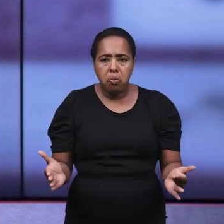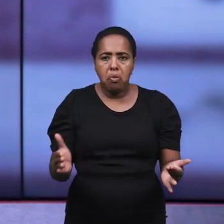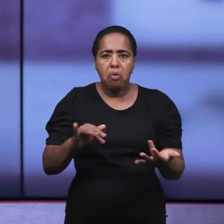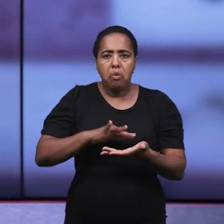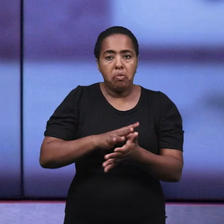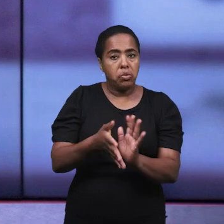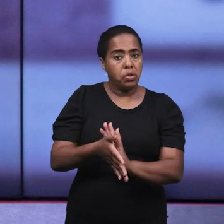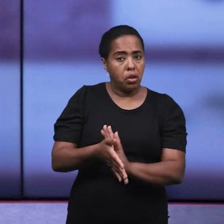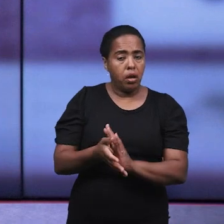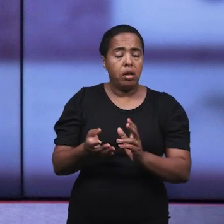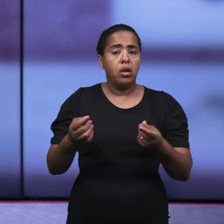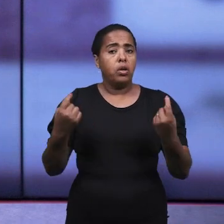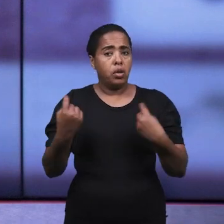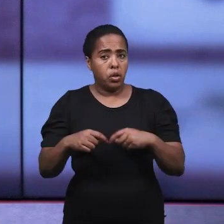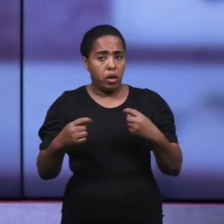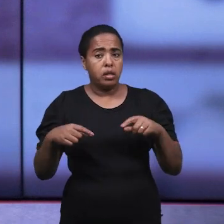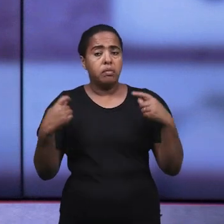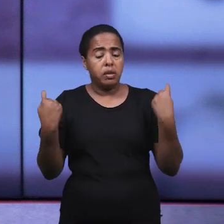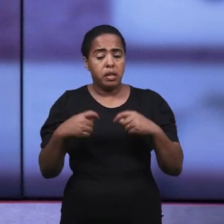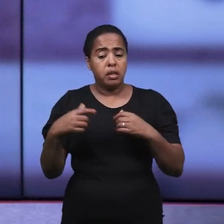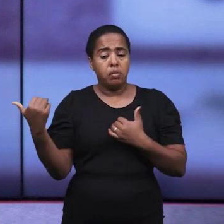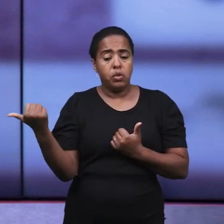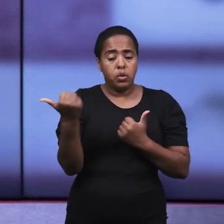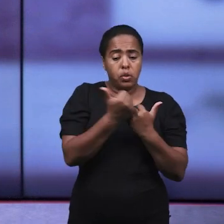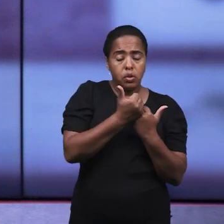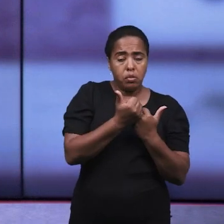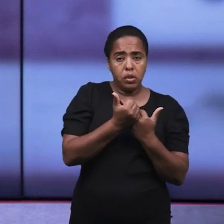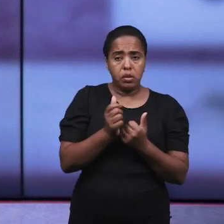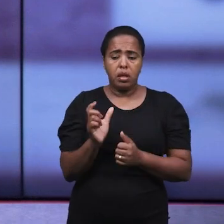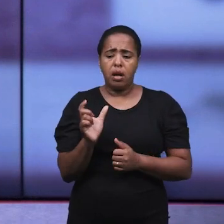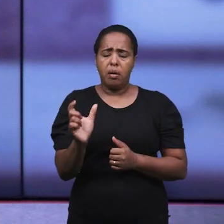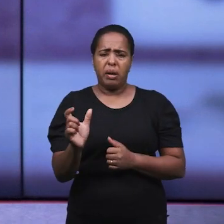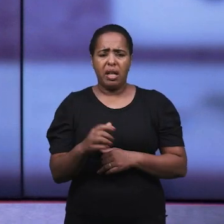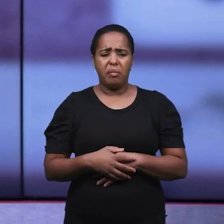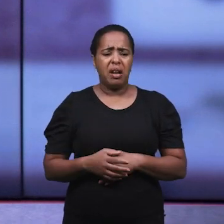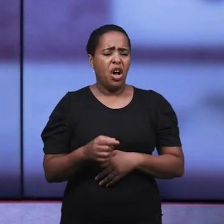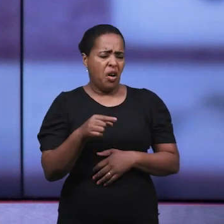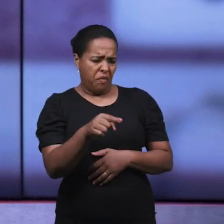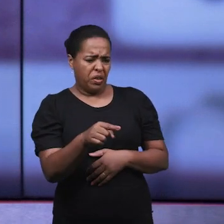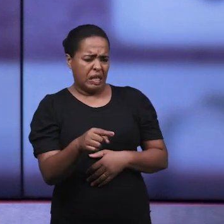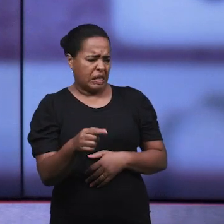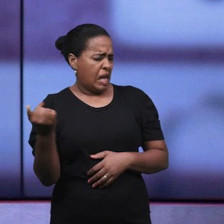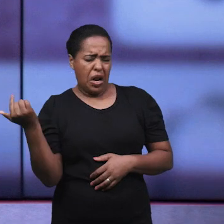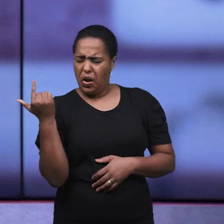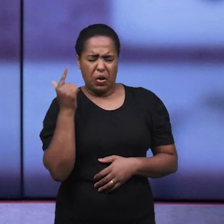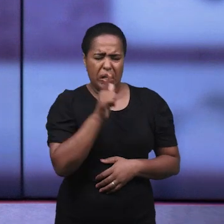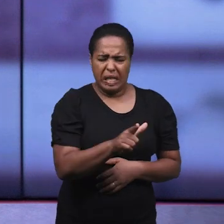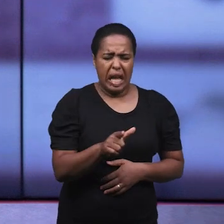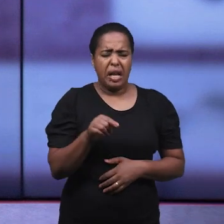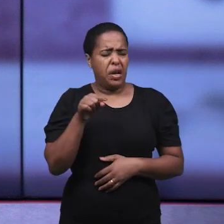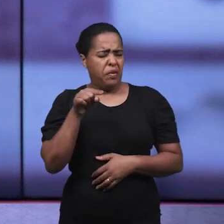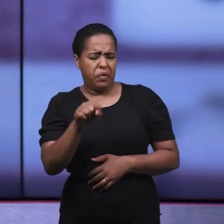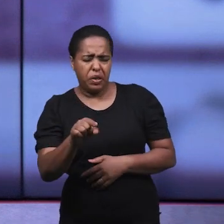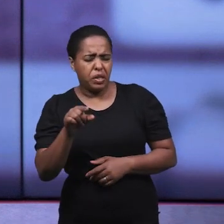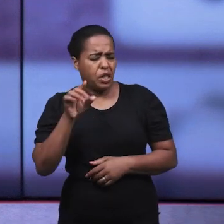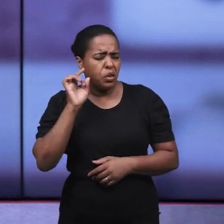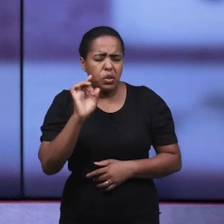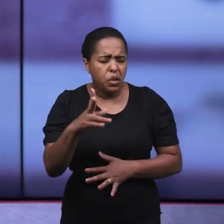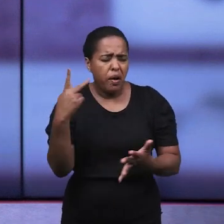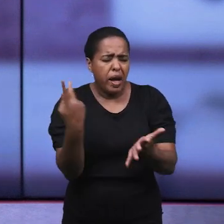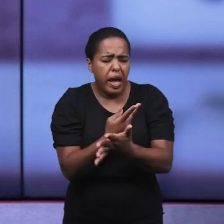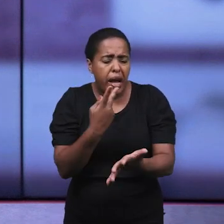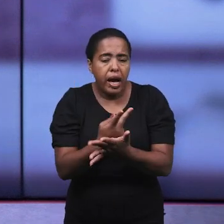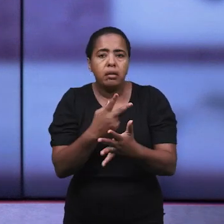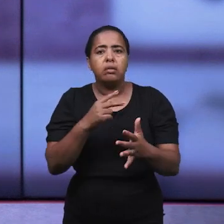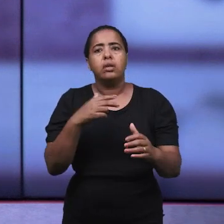rendent inférieurs et qui les déqualifient. Nous devons remplacer les mots limitatrices comme tu n'arrives pas, tu